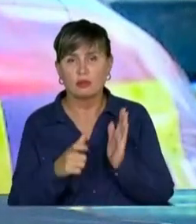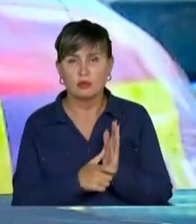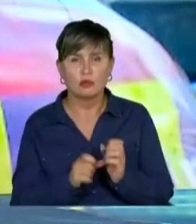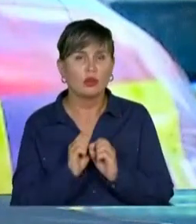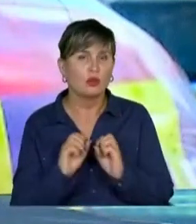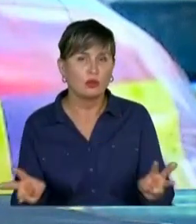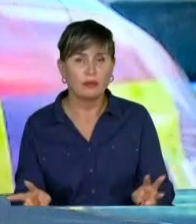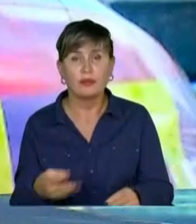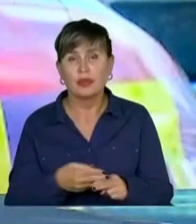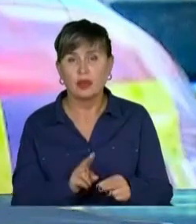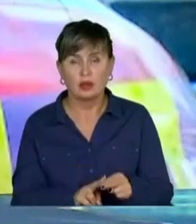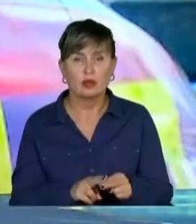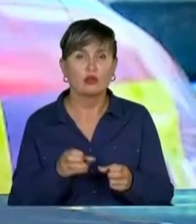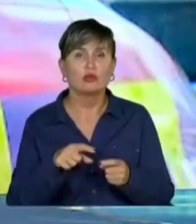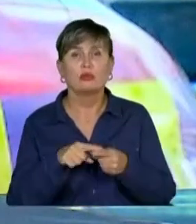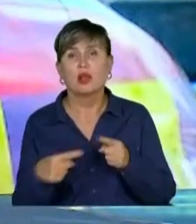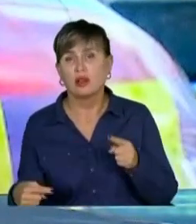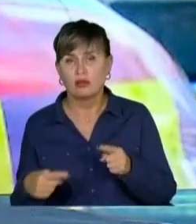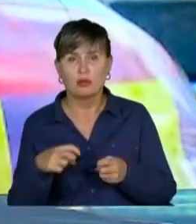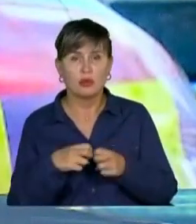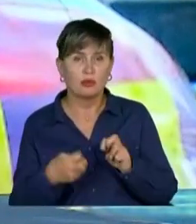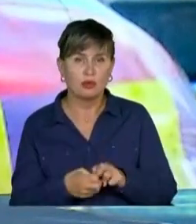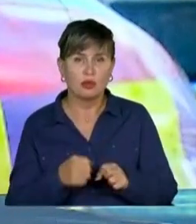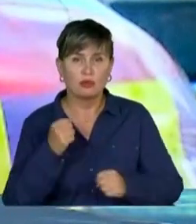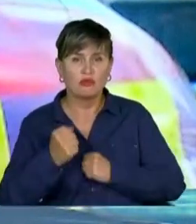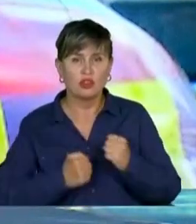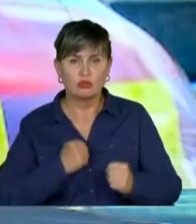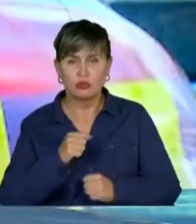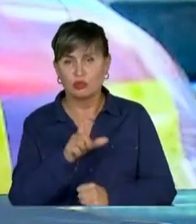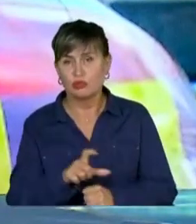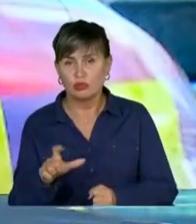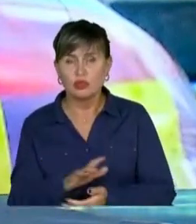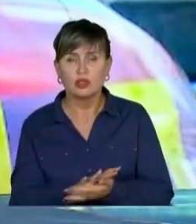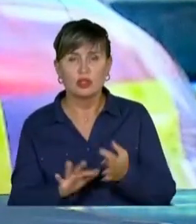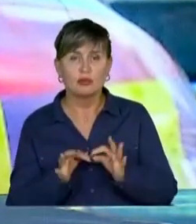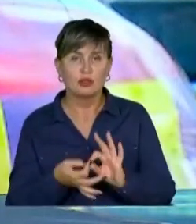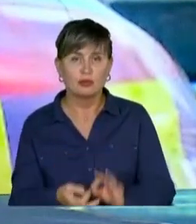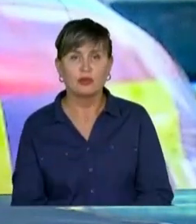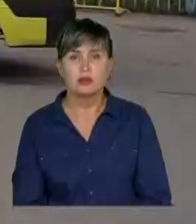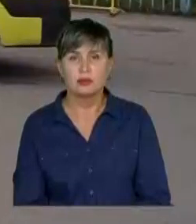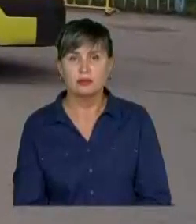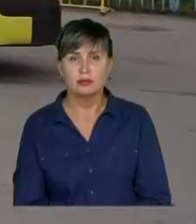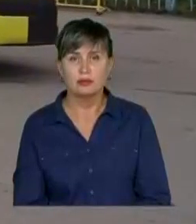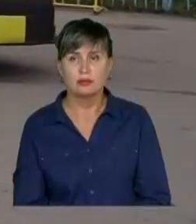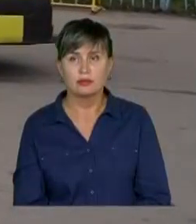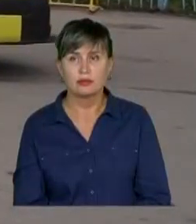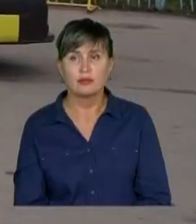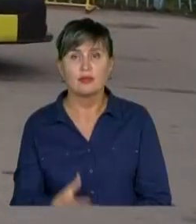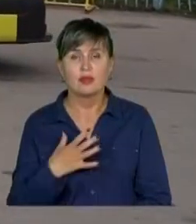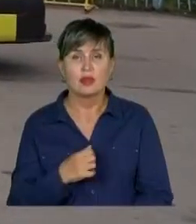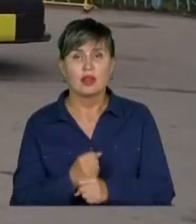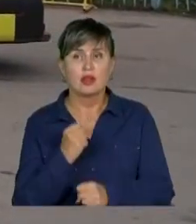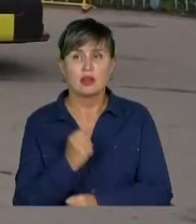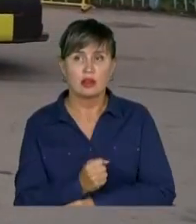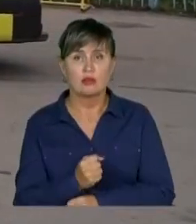лопнули. И это не все проблемы. Возмущение работников не отложки, выслушала Оксана Матасова. Терпение работников